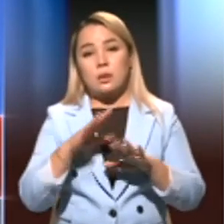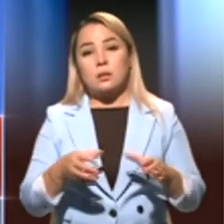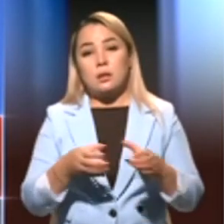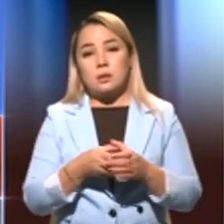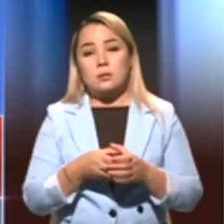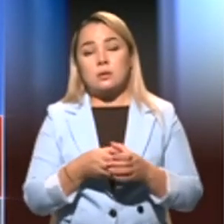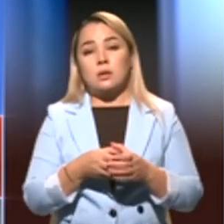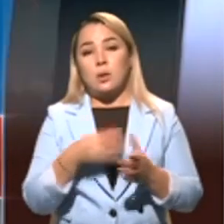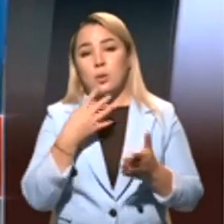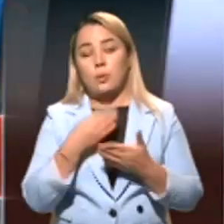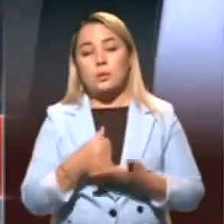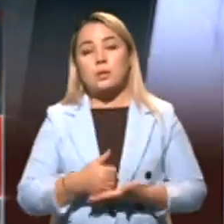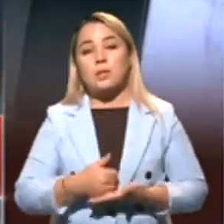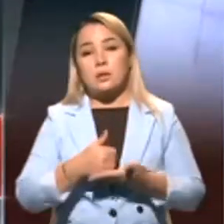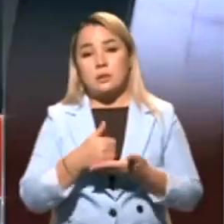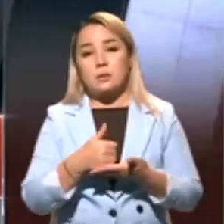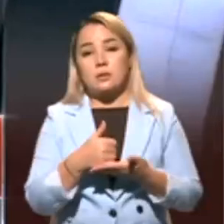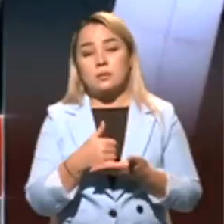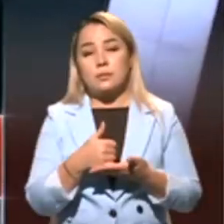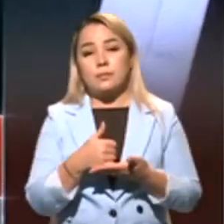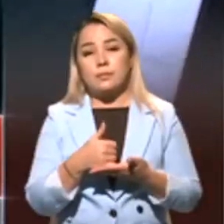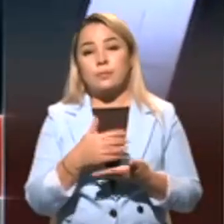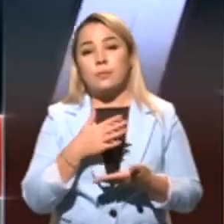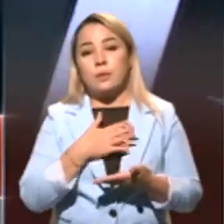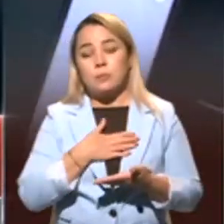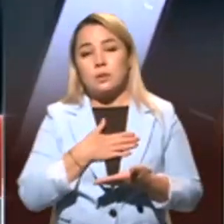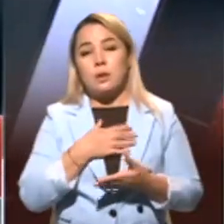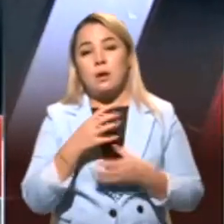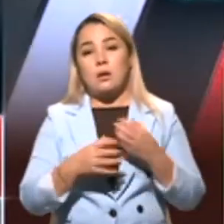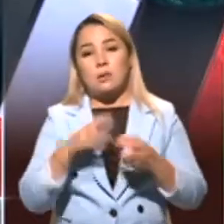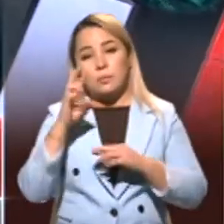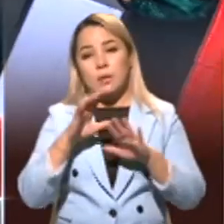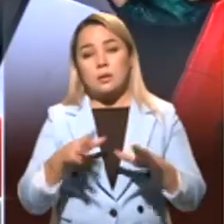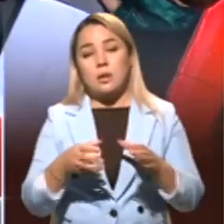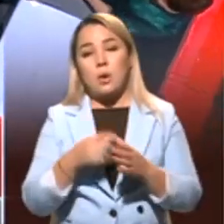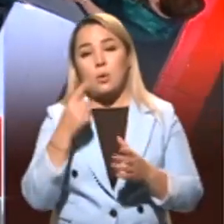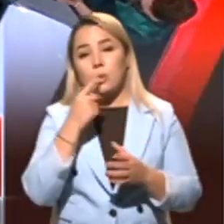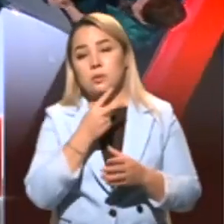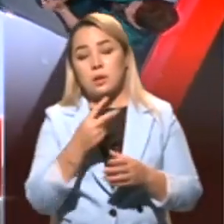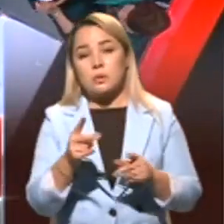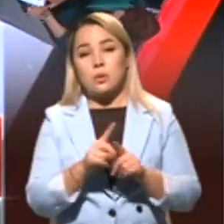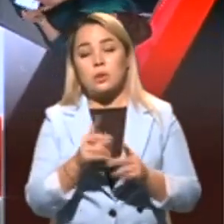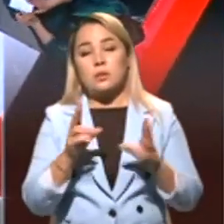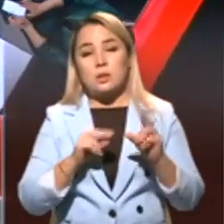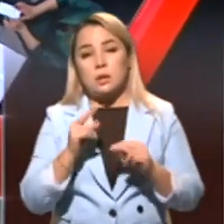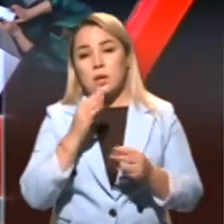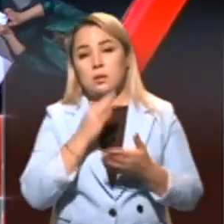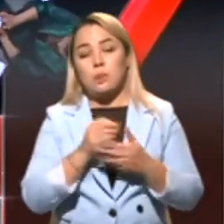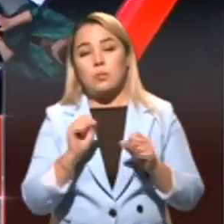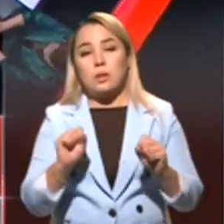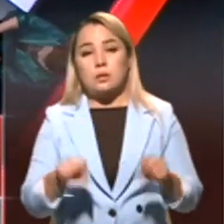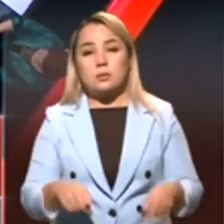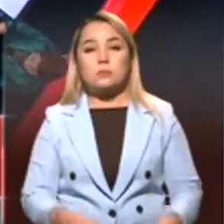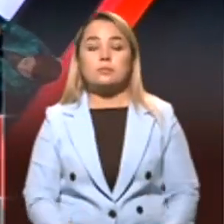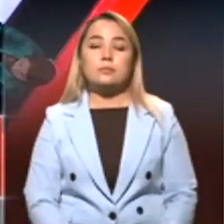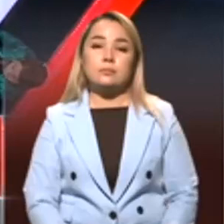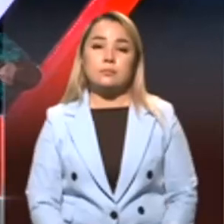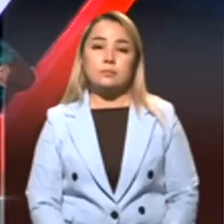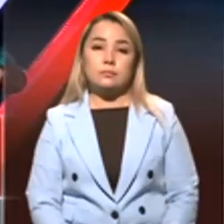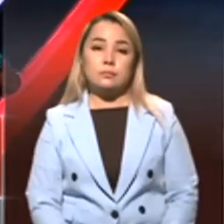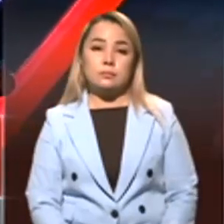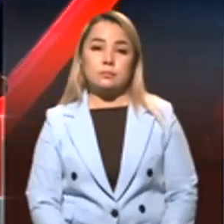осы өзінің беделіне деген біздің әлем елдерінің көзқарасы деп есептеуге болады.